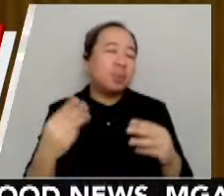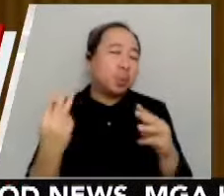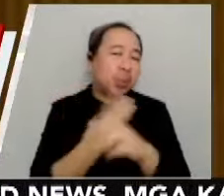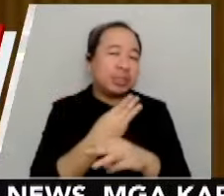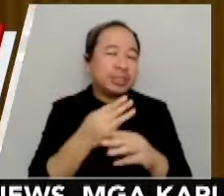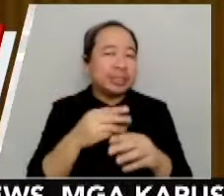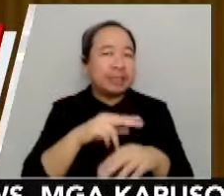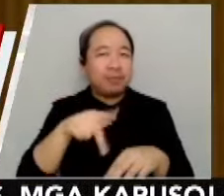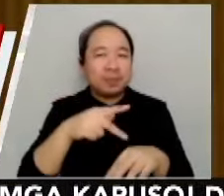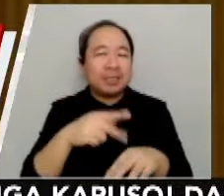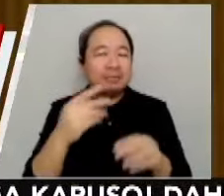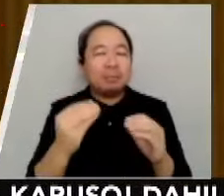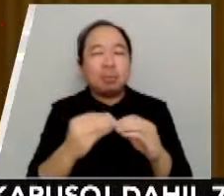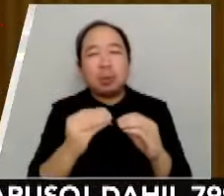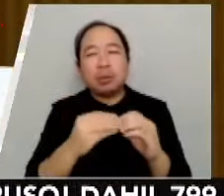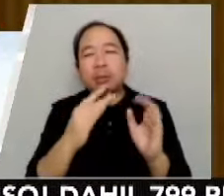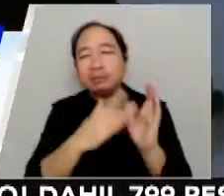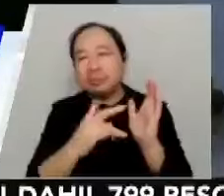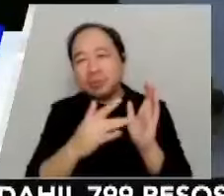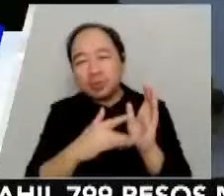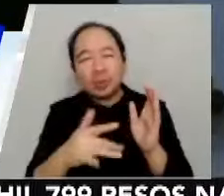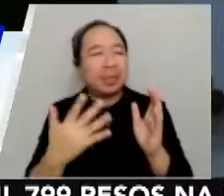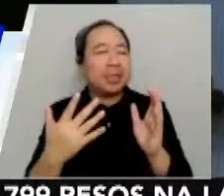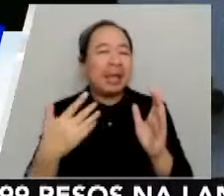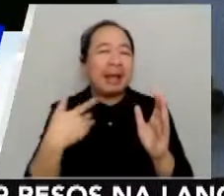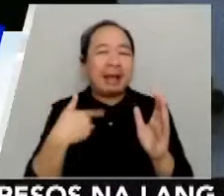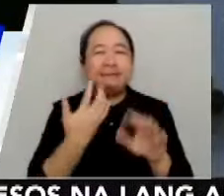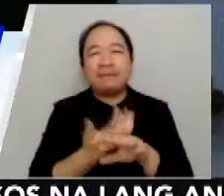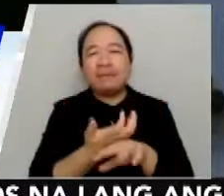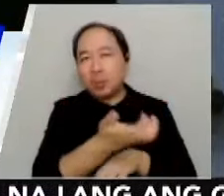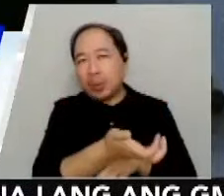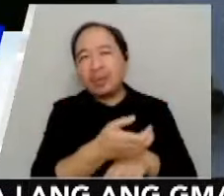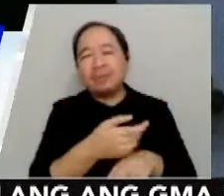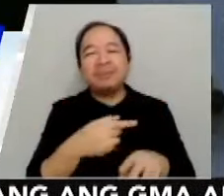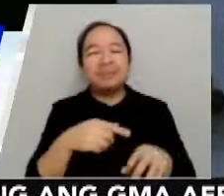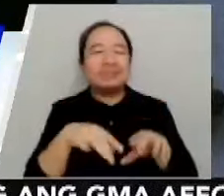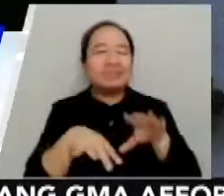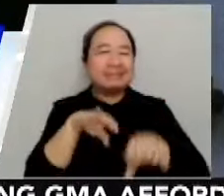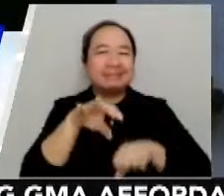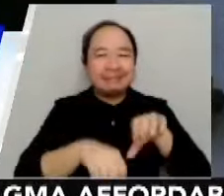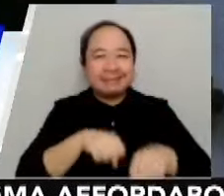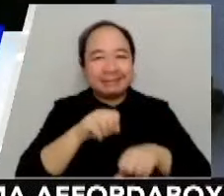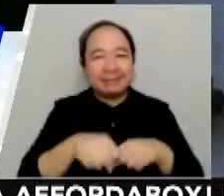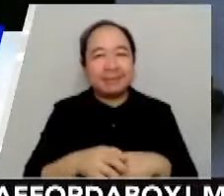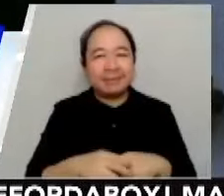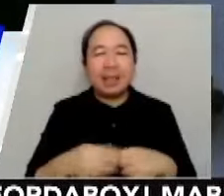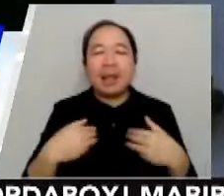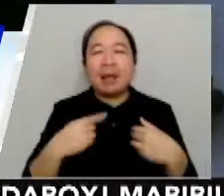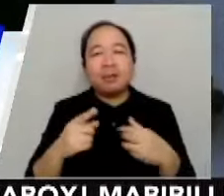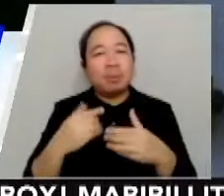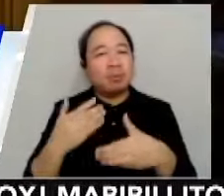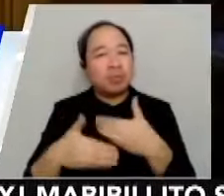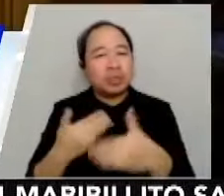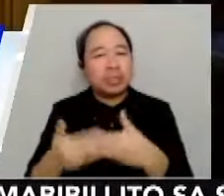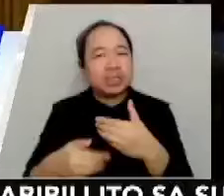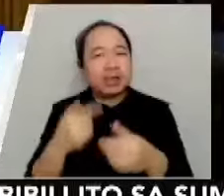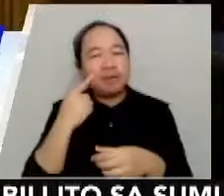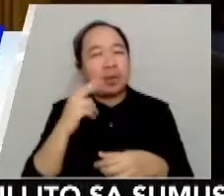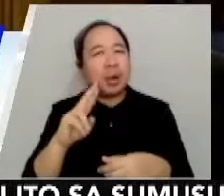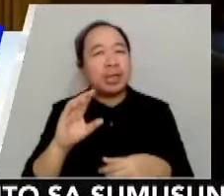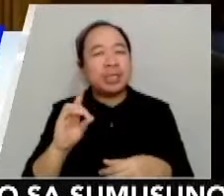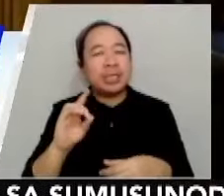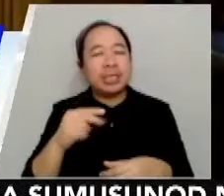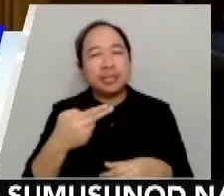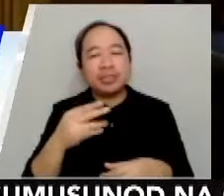abuso, pagsasamantala at pandarambong. May mga komisyon din sa proseso ng deliberasyon sa RBH7 at sa